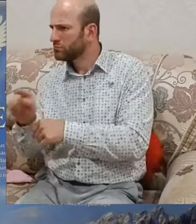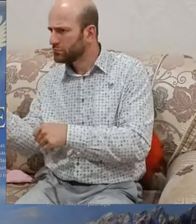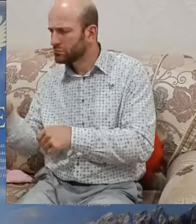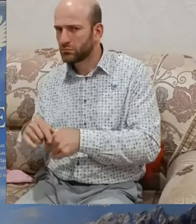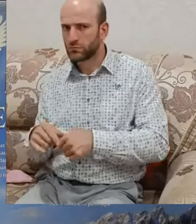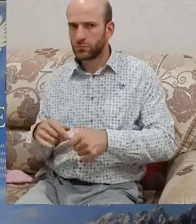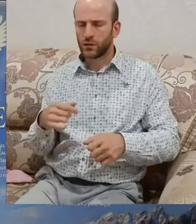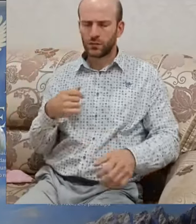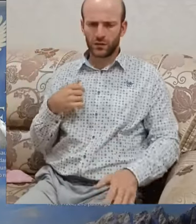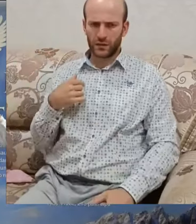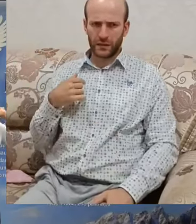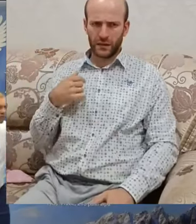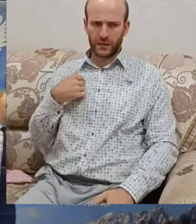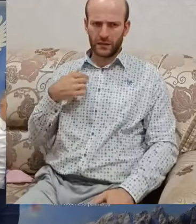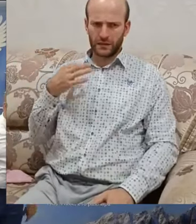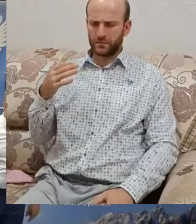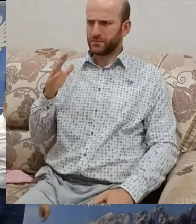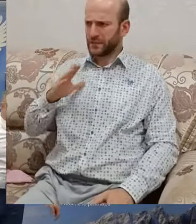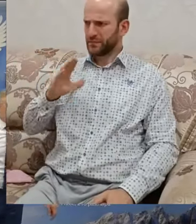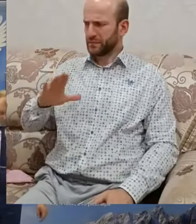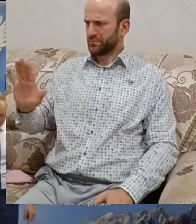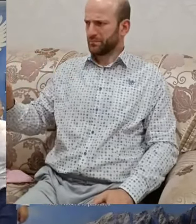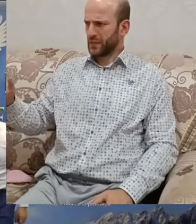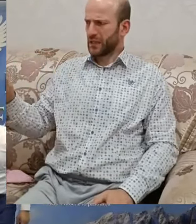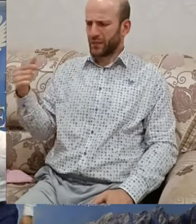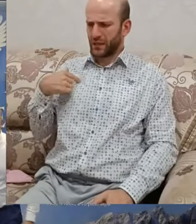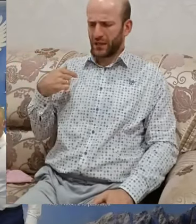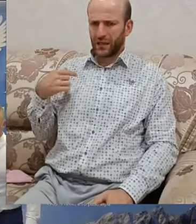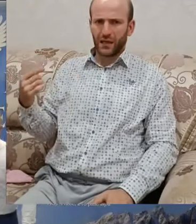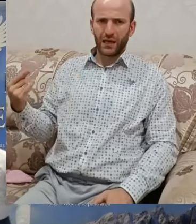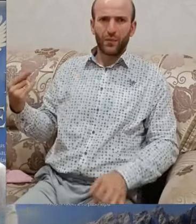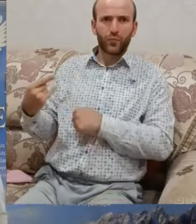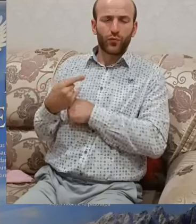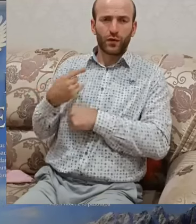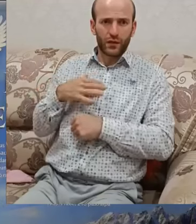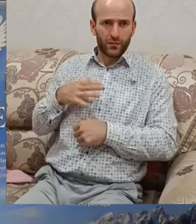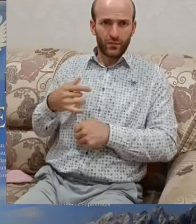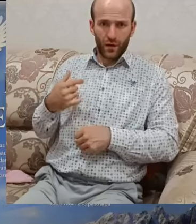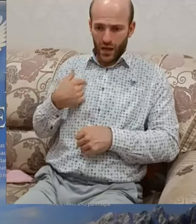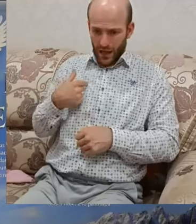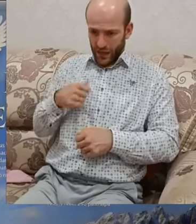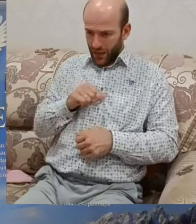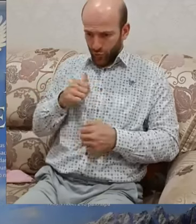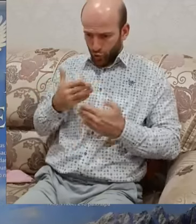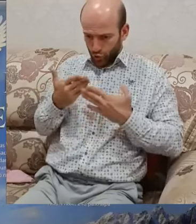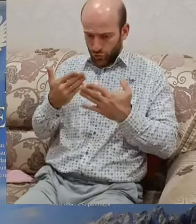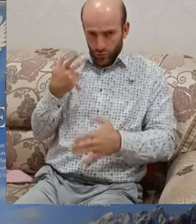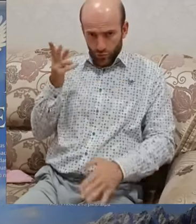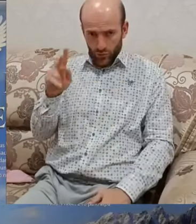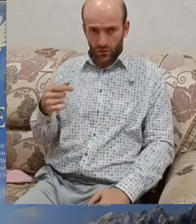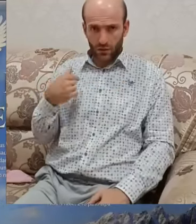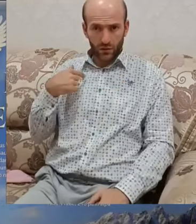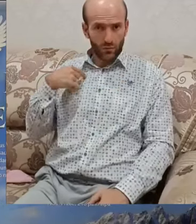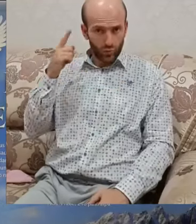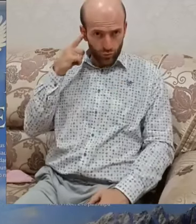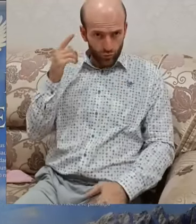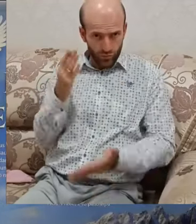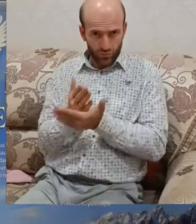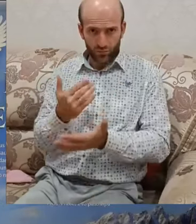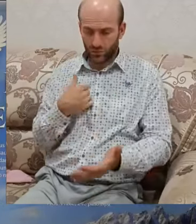Умею читать. Могу клаусить. Умею слушать. И кац лепс генос. На что ответит ген?